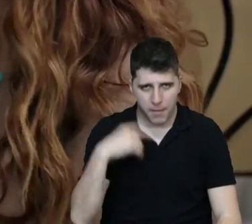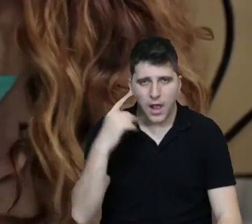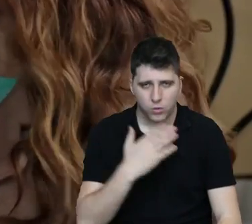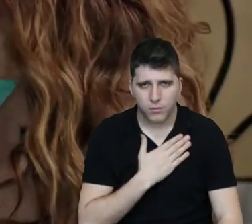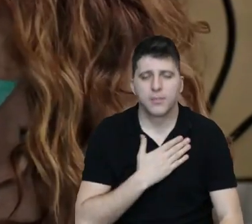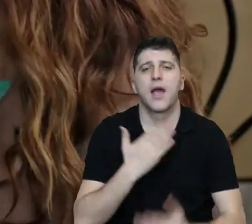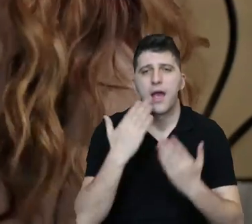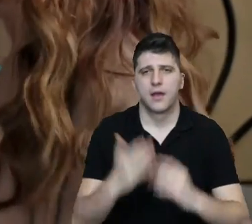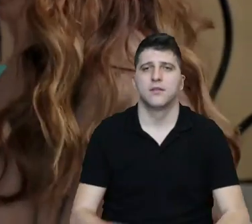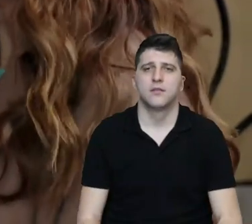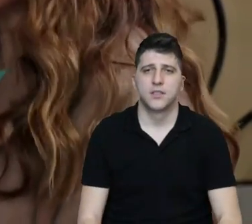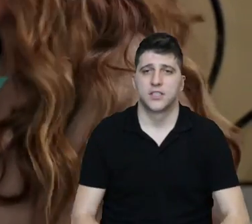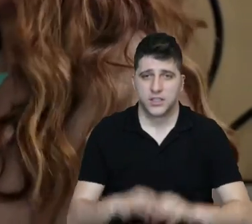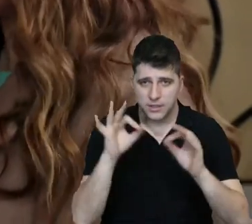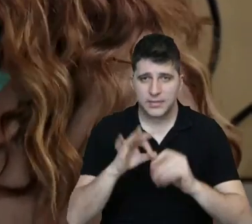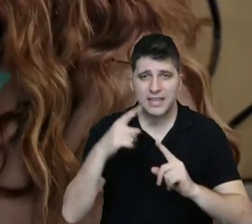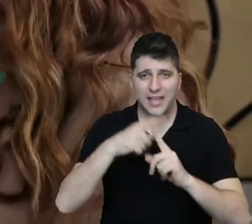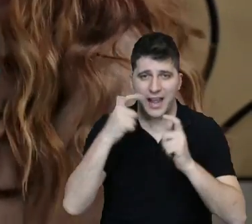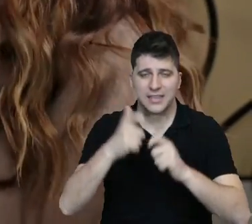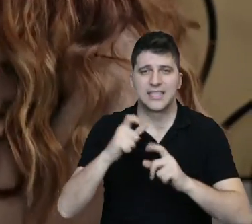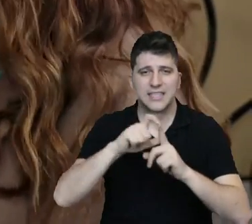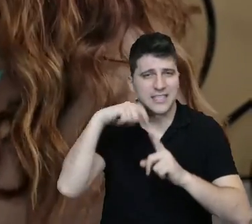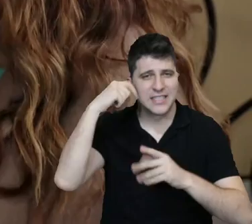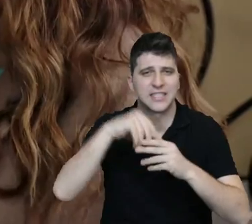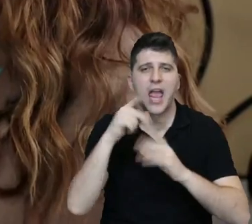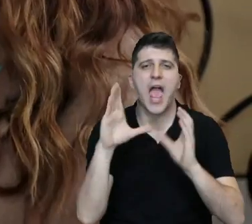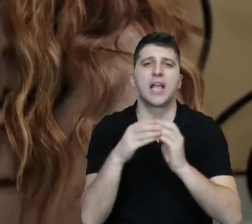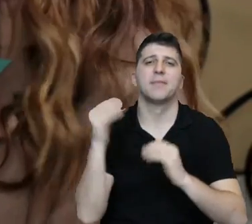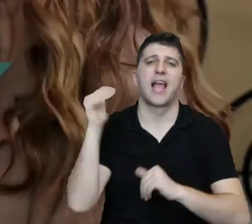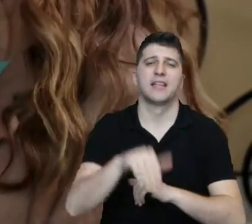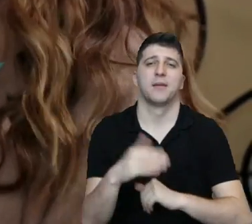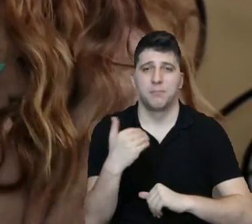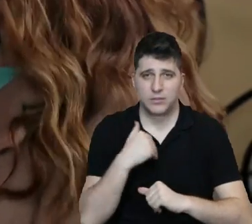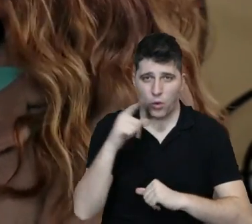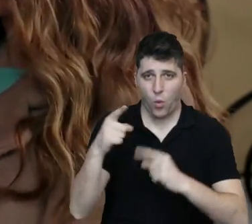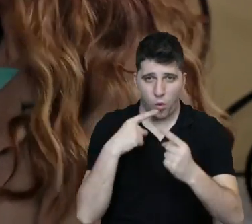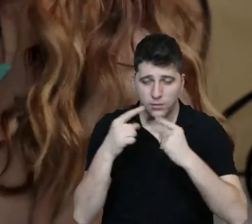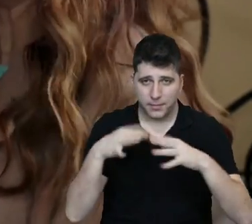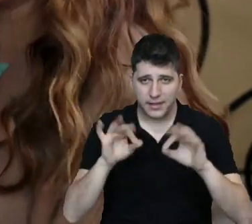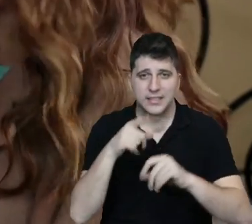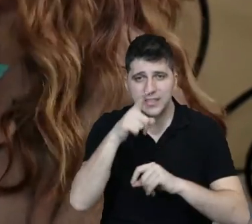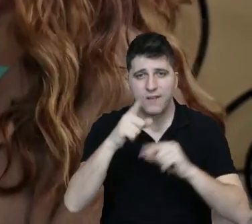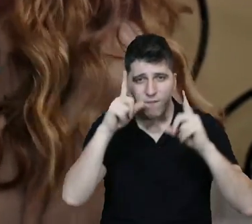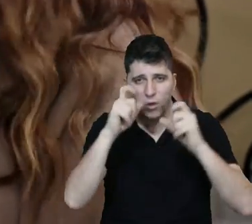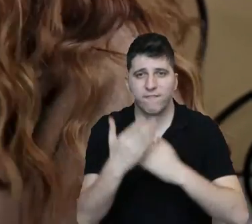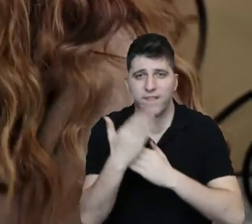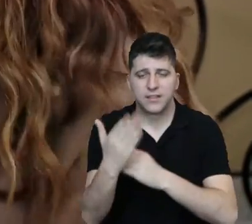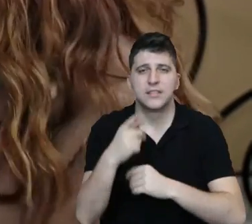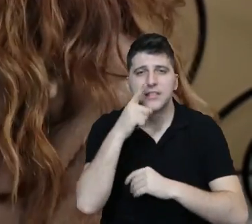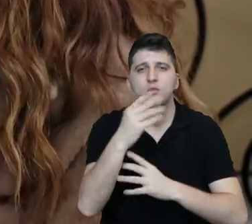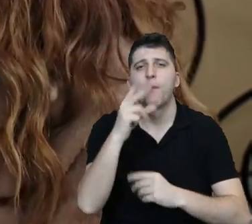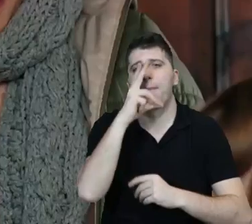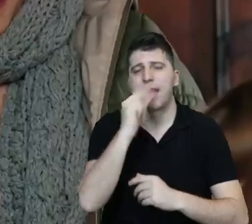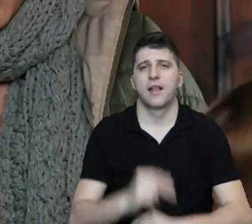Ediyorum. Şimdi Taraklı'ya dizi çekmek için bir ekip geldi. Biz de onlarla konuştuk. Senin fotoğrafını verdik ve seni